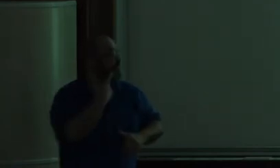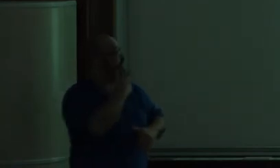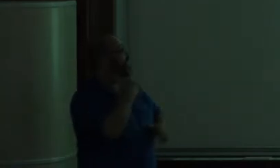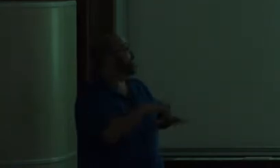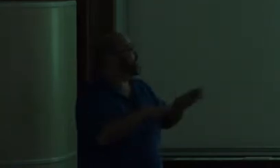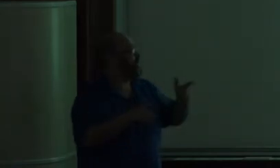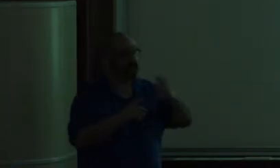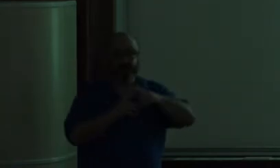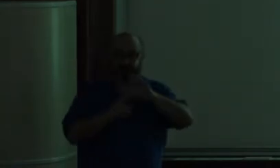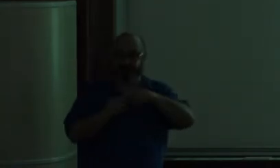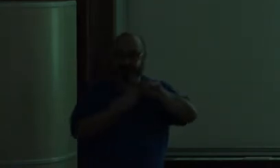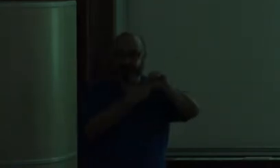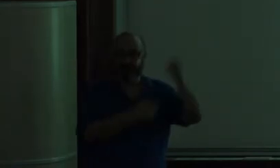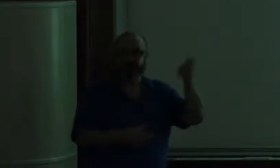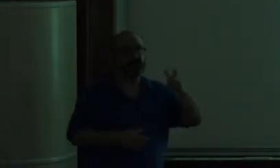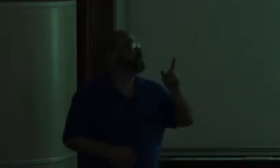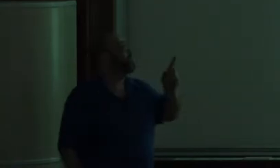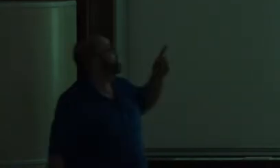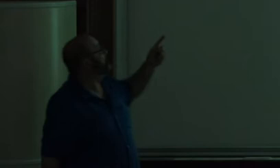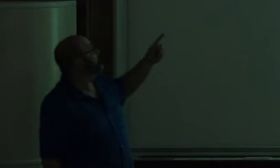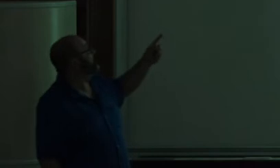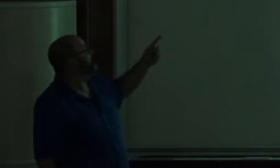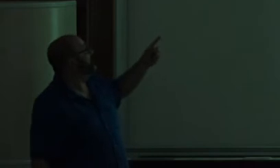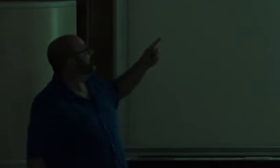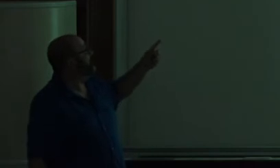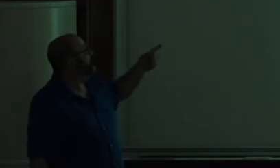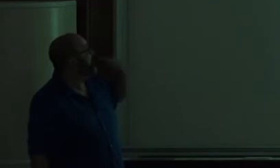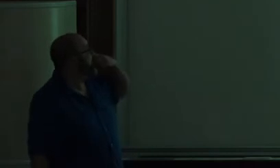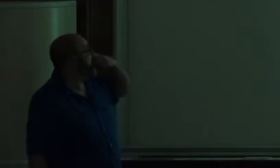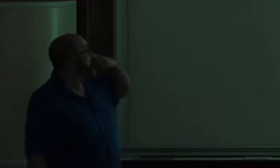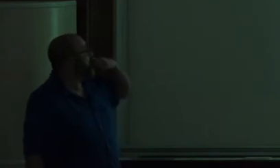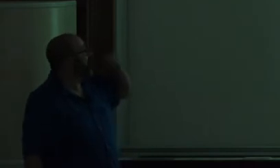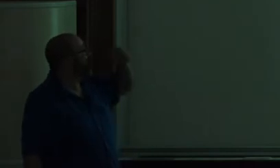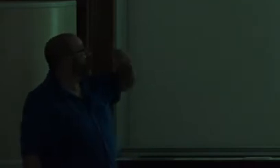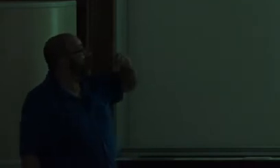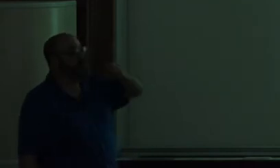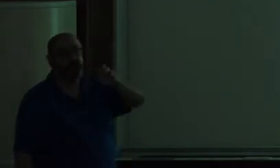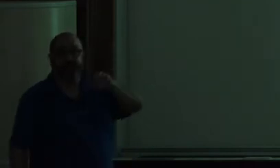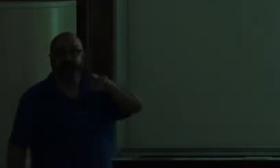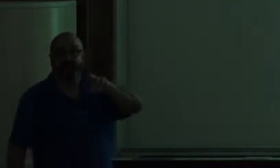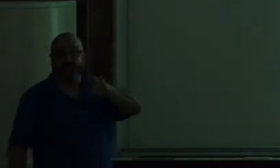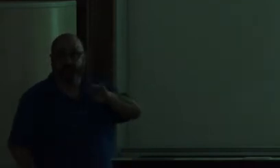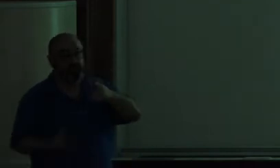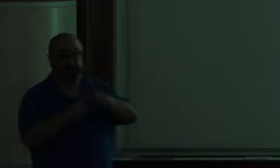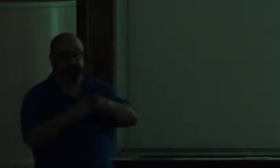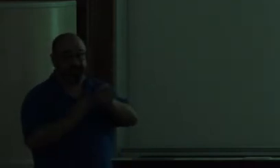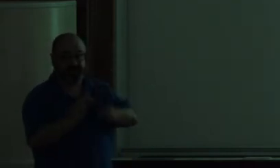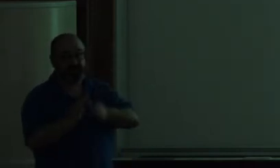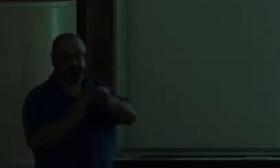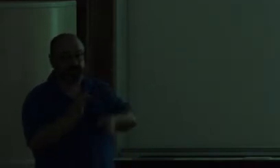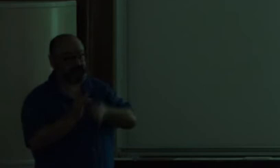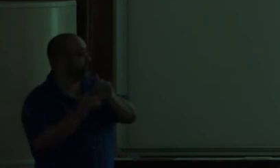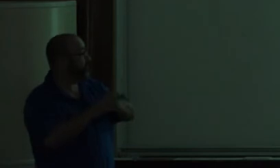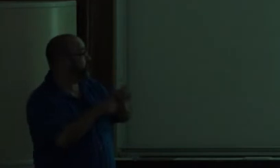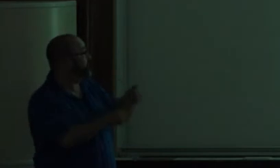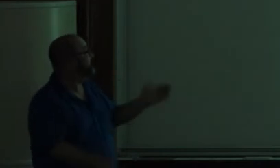autres langages s'y sont mis. Hein. Regardez par exemple C#. Bon, ils ont appelé ça IEnumerable. C'est pas iterable, mais c'est pareil. On a le principe de l'itération